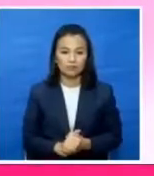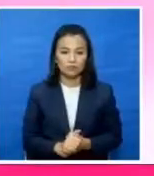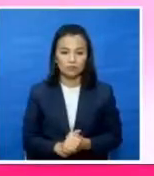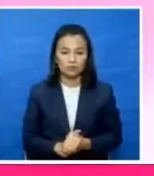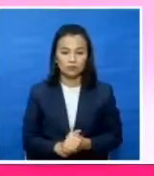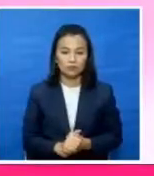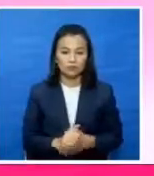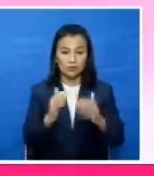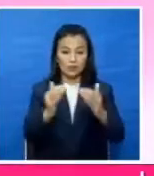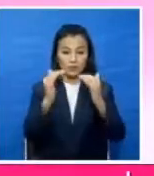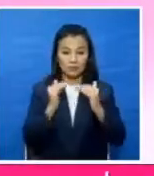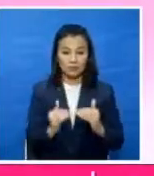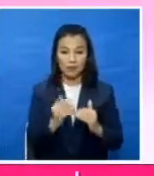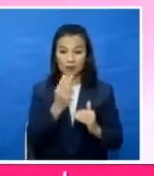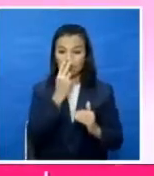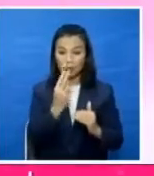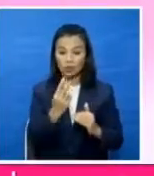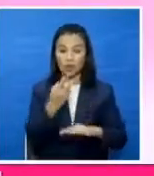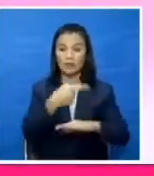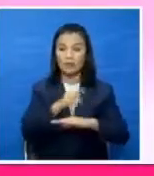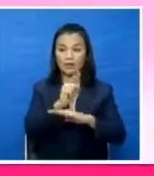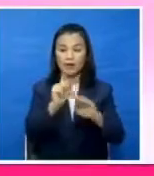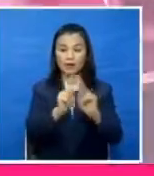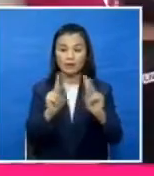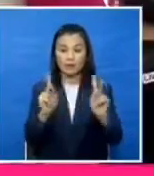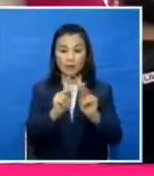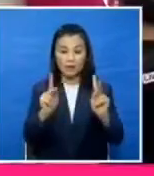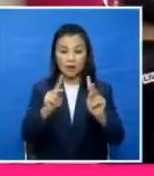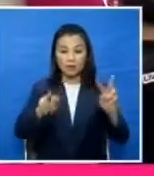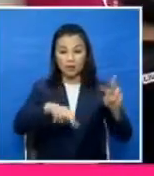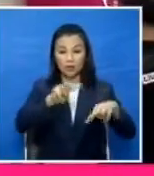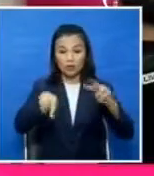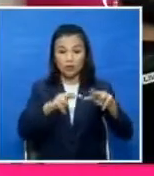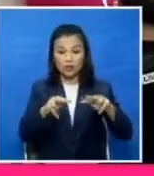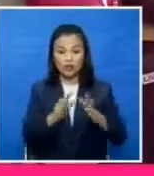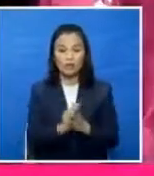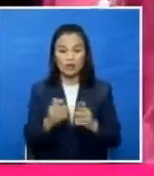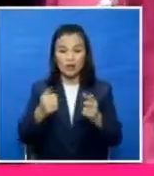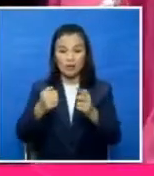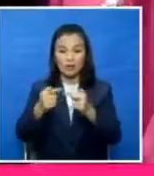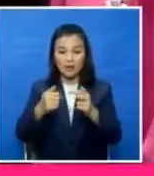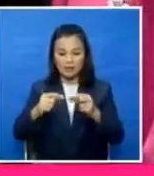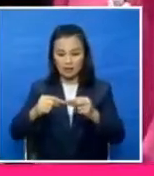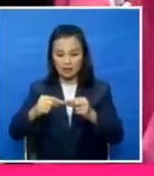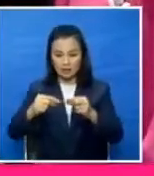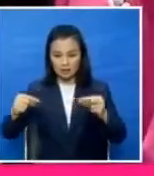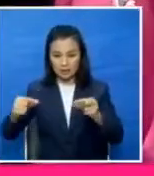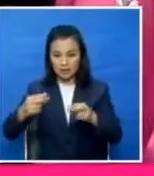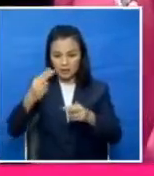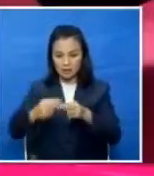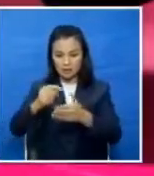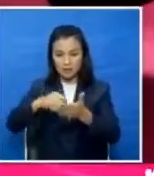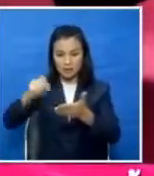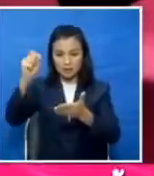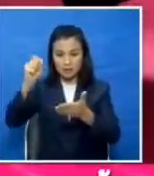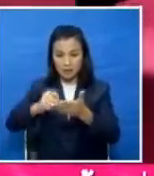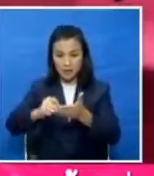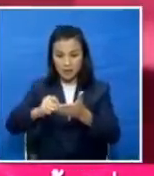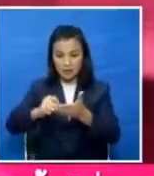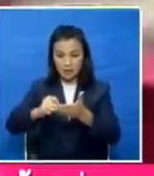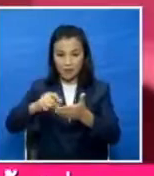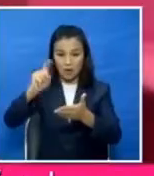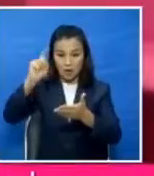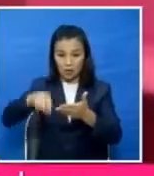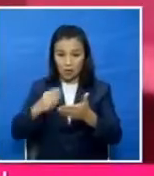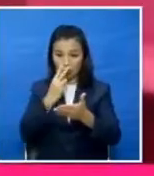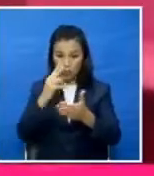และในลำดับต่อไปค่ะประธานกรรมการจะทำการตรวจสอบสายรัดพลาสติกที่ท่านได้ลงลายมือชื่อกำกับไว้ซึ่งต้องอยู่ในสภ